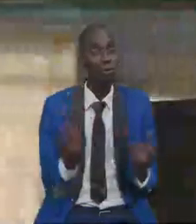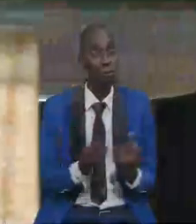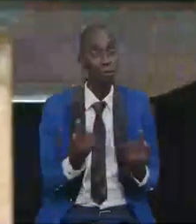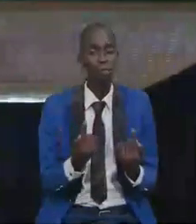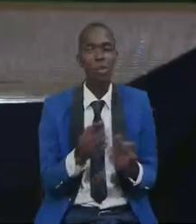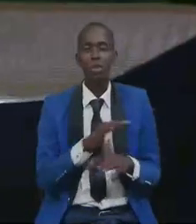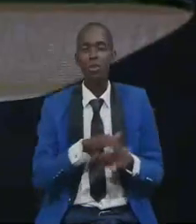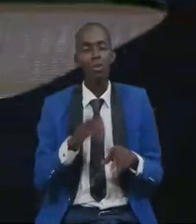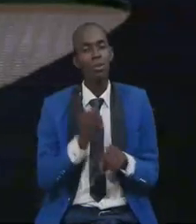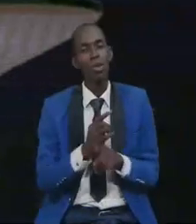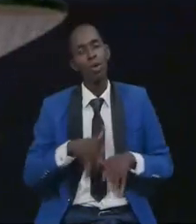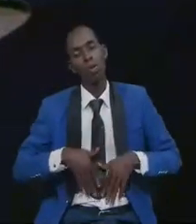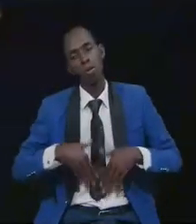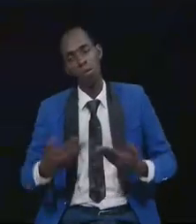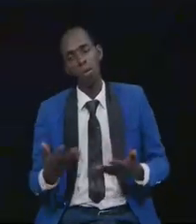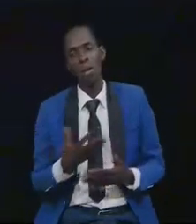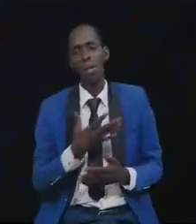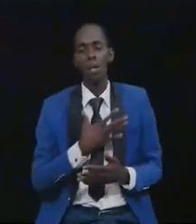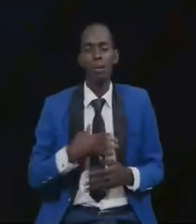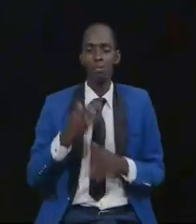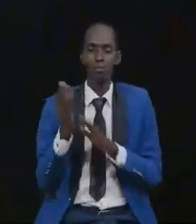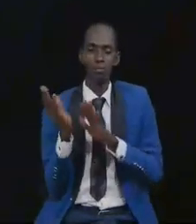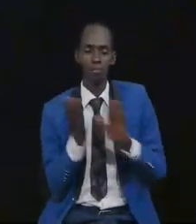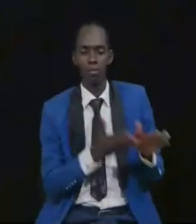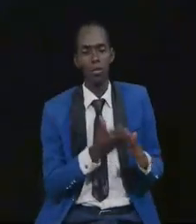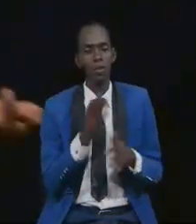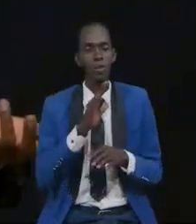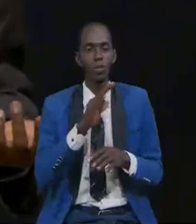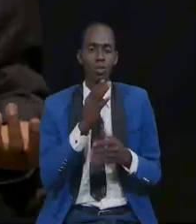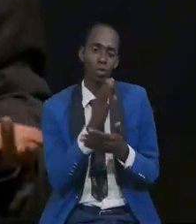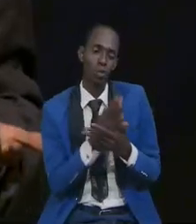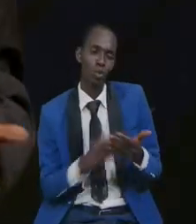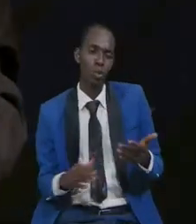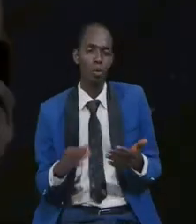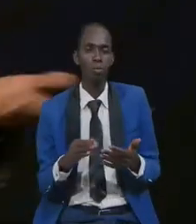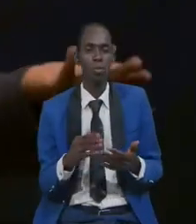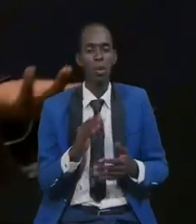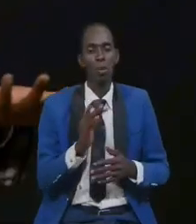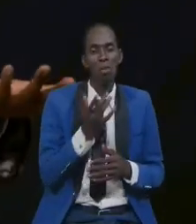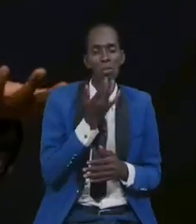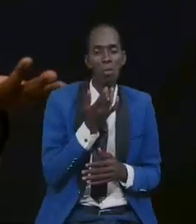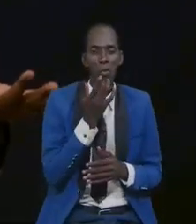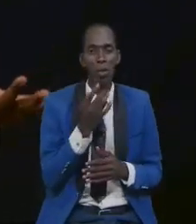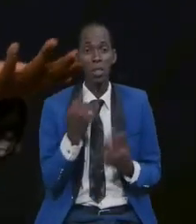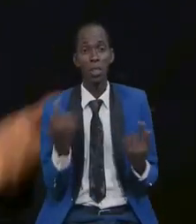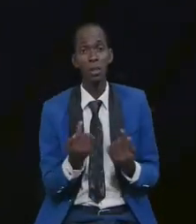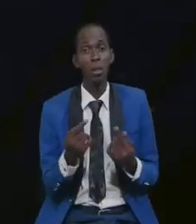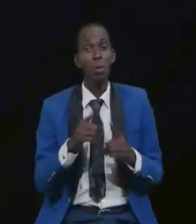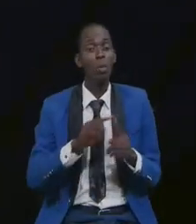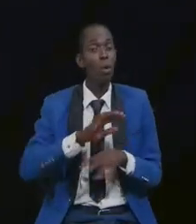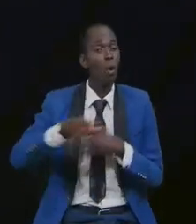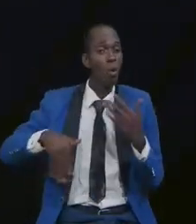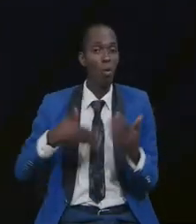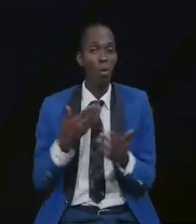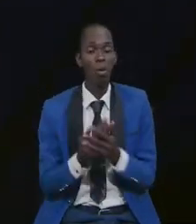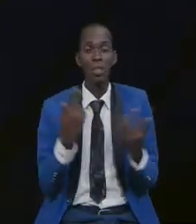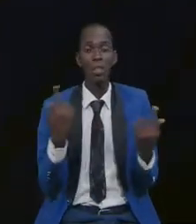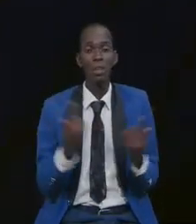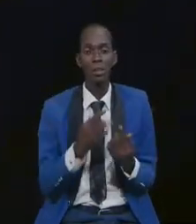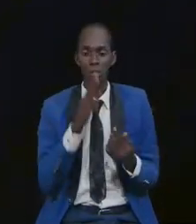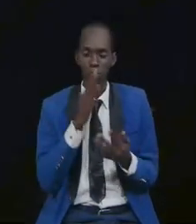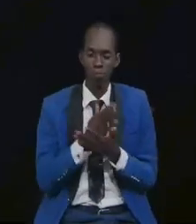iniquités, repens-toi de toutes tes iniquités. Ce n'est pas un seul iniquité, une seule iniquité. Ce n'est pas les iniquités, l'iniquité qui est favori pour toi,